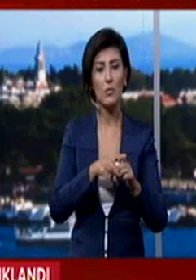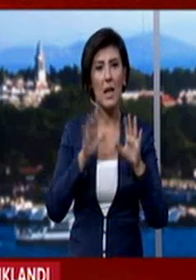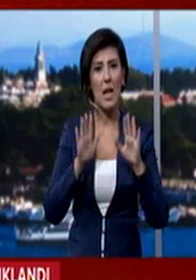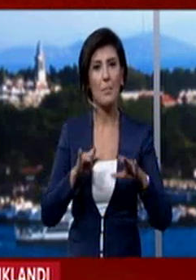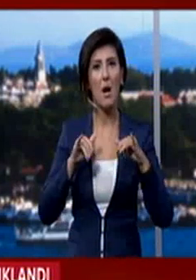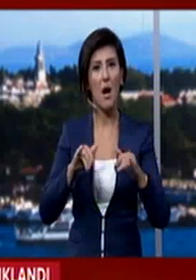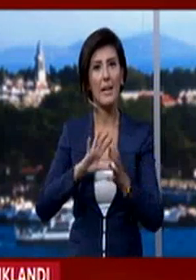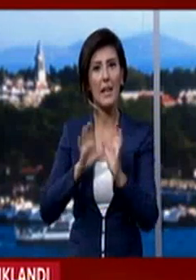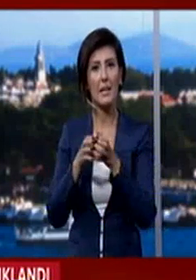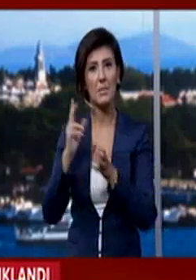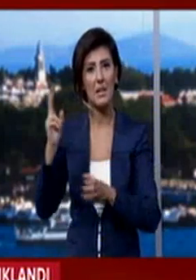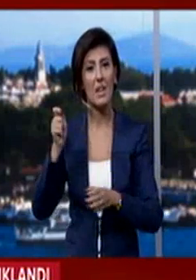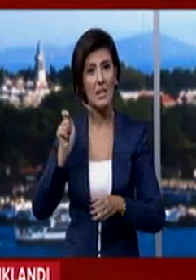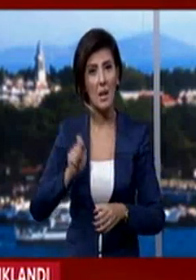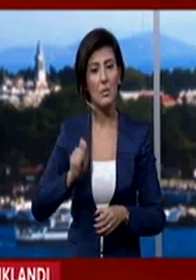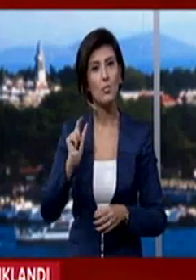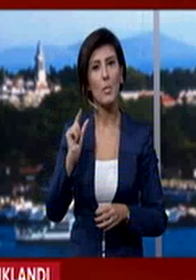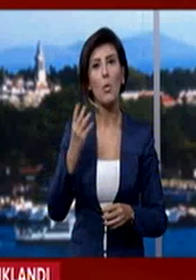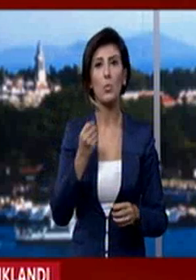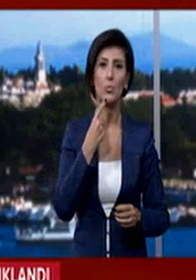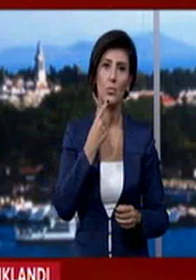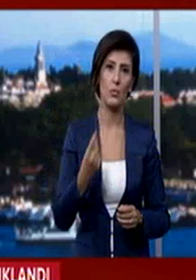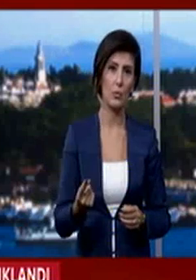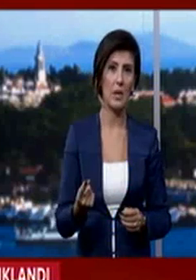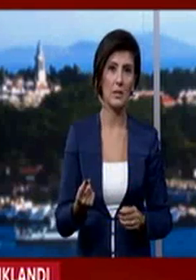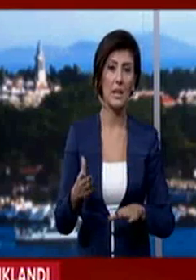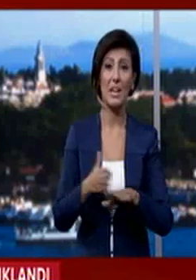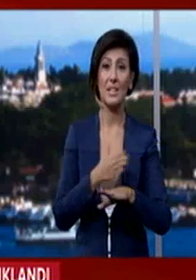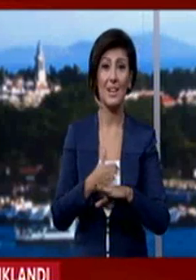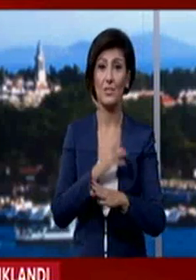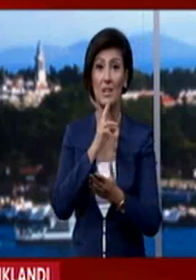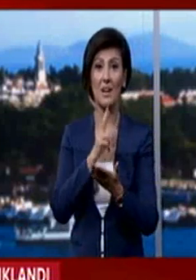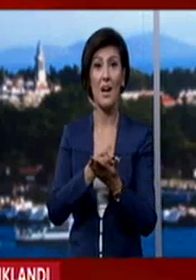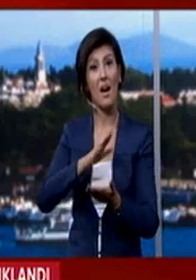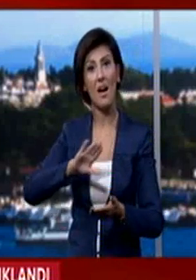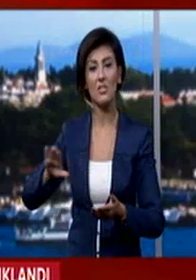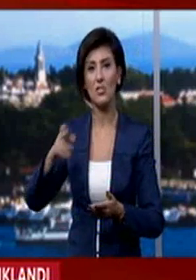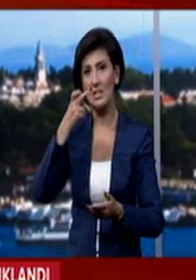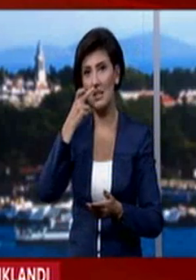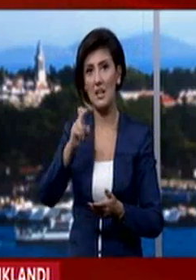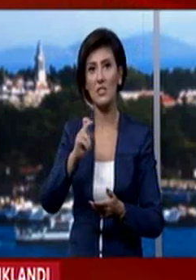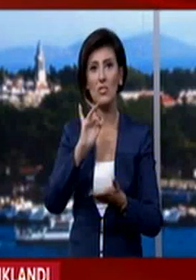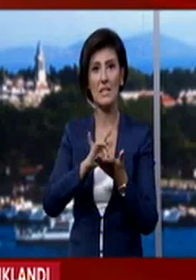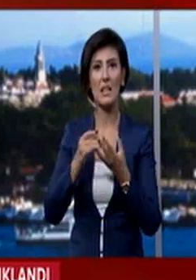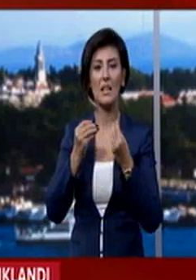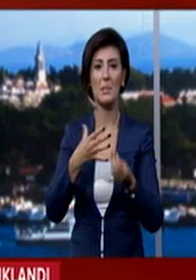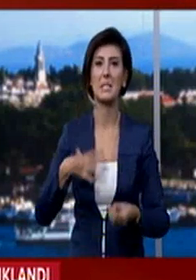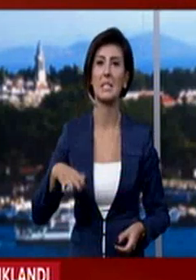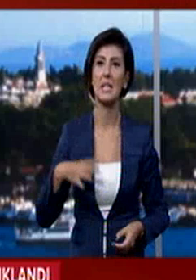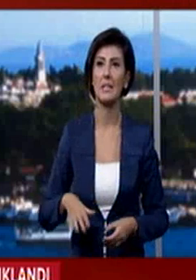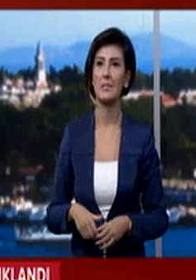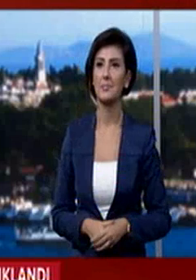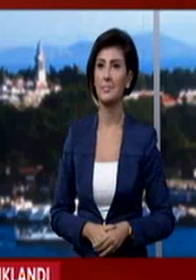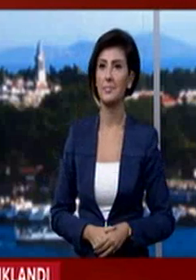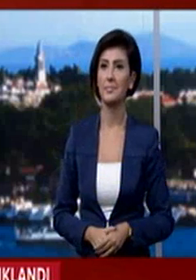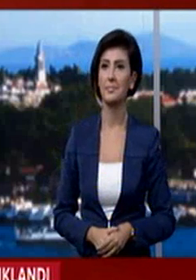hep aynı ekip tarafından yapılmasının da şüpheli bulunduğu vurgulandı. Gerekçeli kararda ayrıca sahtecilerin cezalandırılması